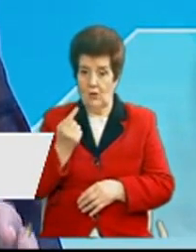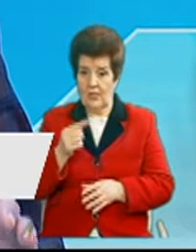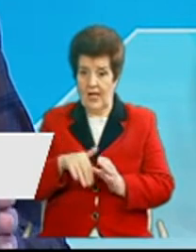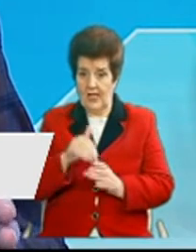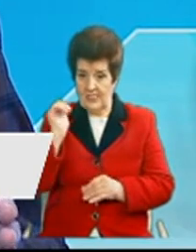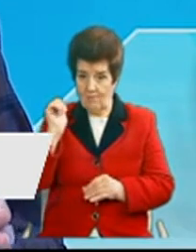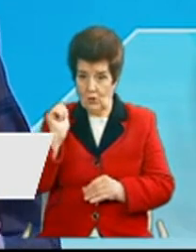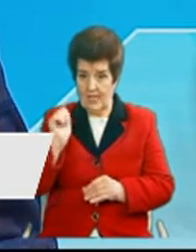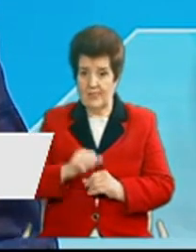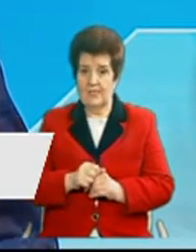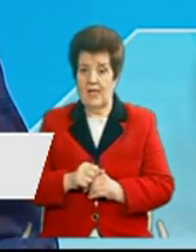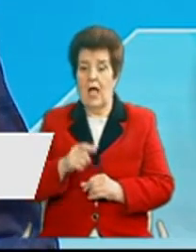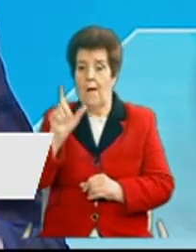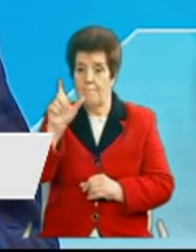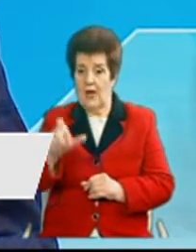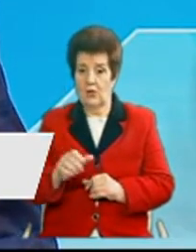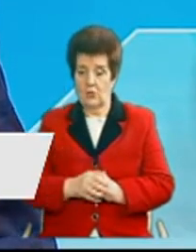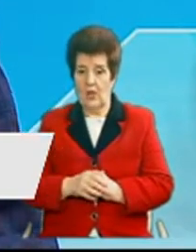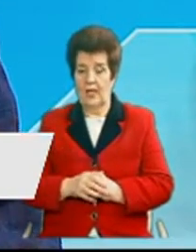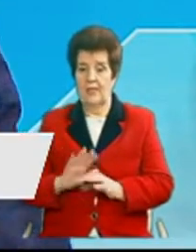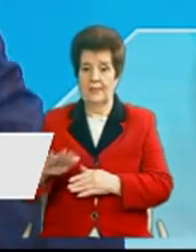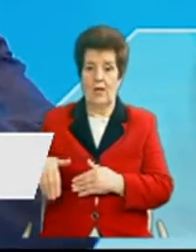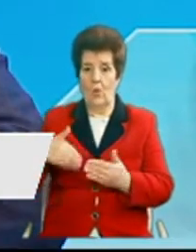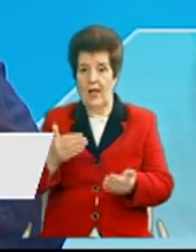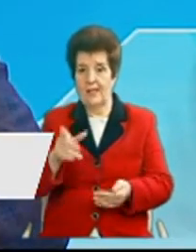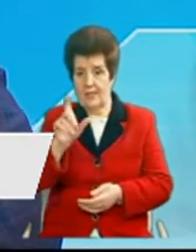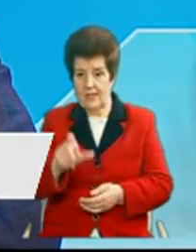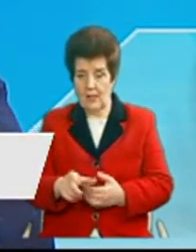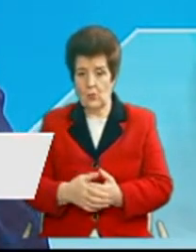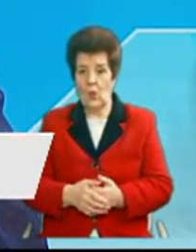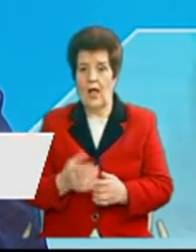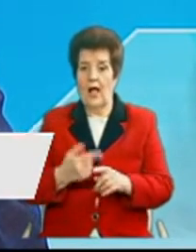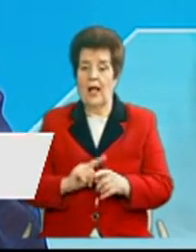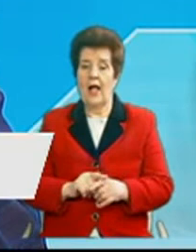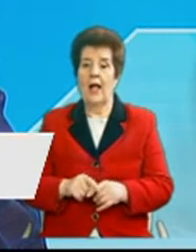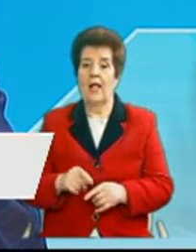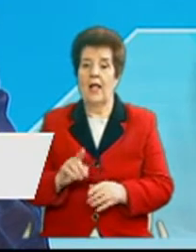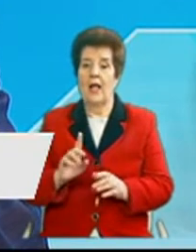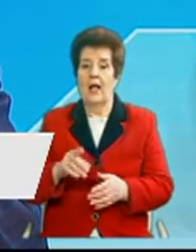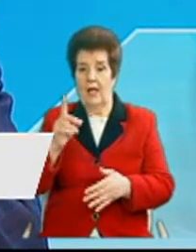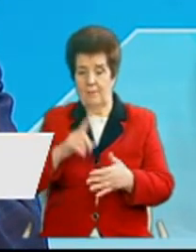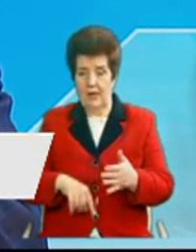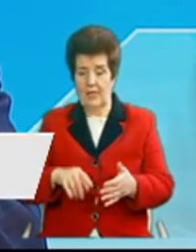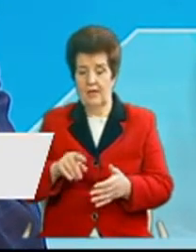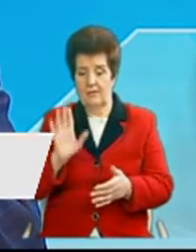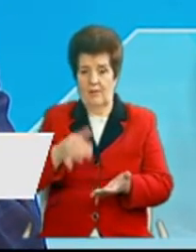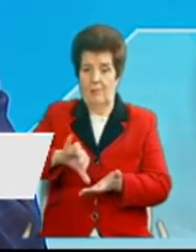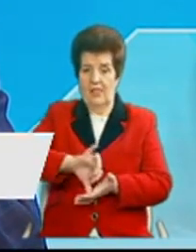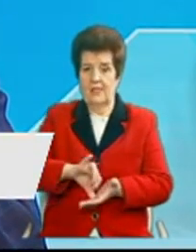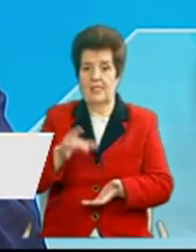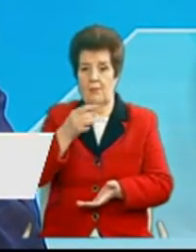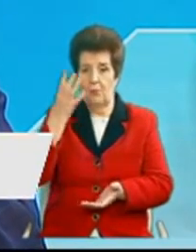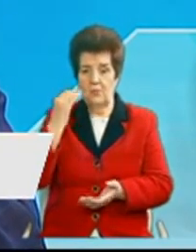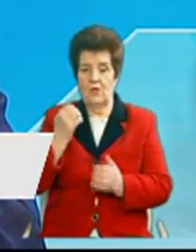și să votați persoana sau candidatul care credeți că o să reprezinte Republica Moldova și